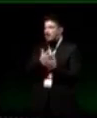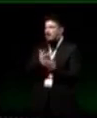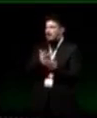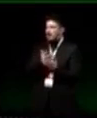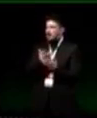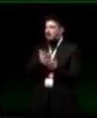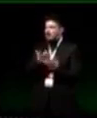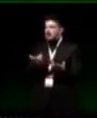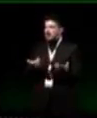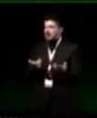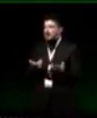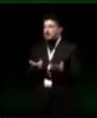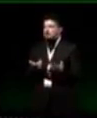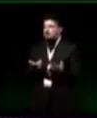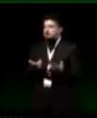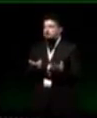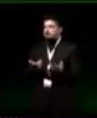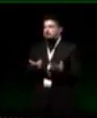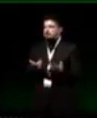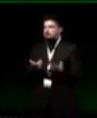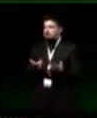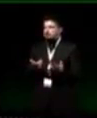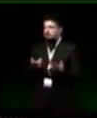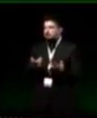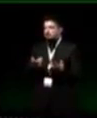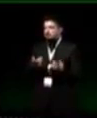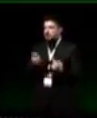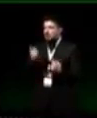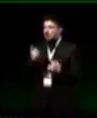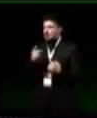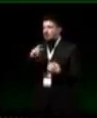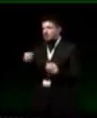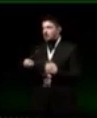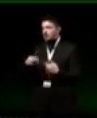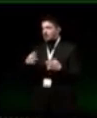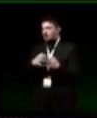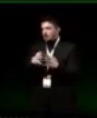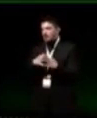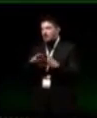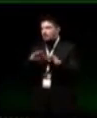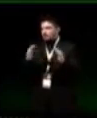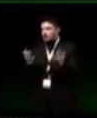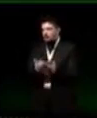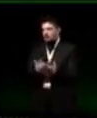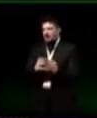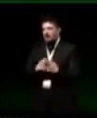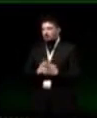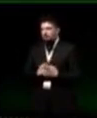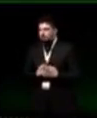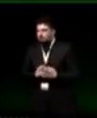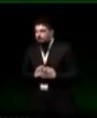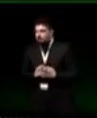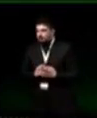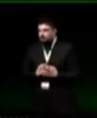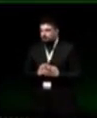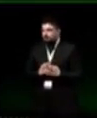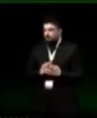racconta una delle pagine più difficili della Seconda Guerra Mondiale. Di fatto gli inglesi e anche i francesi